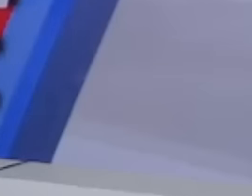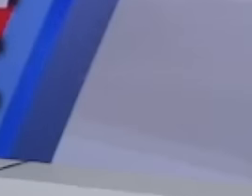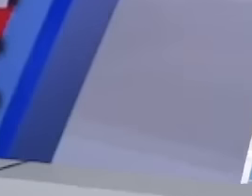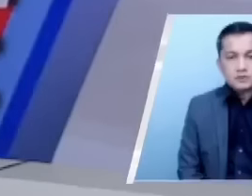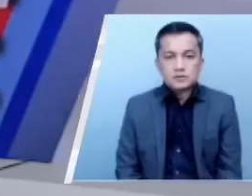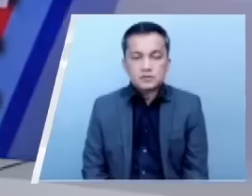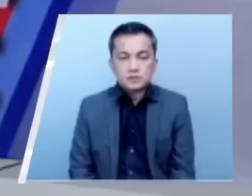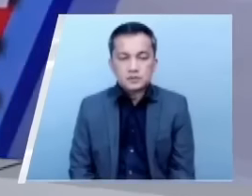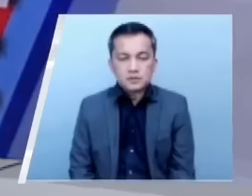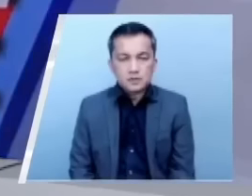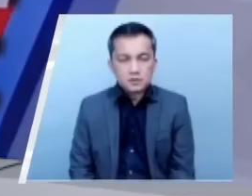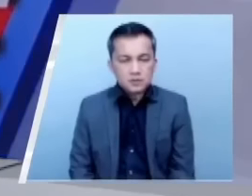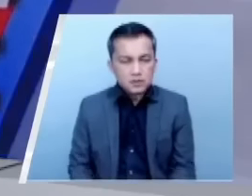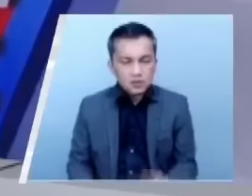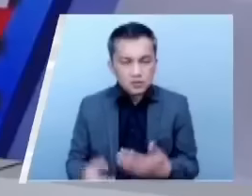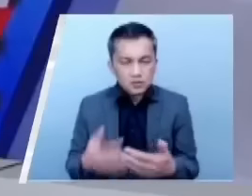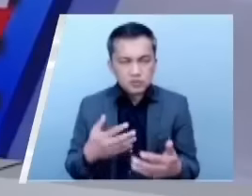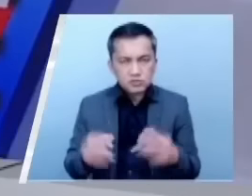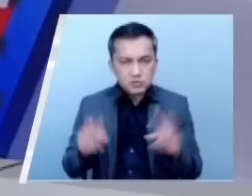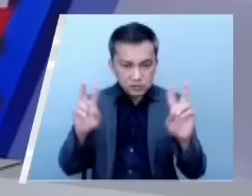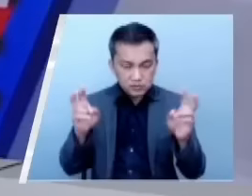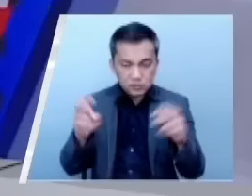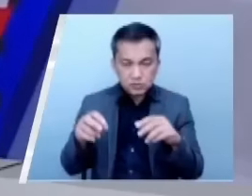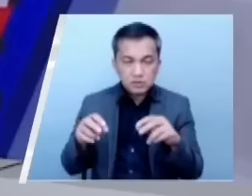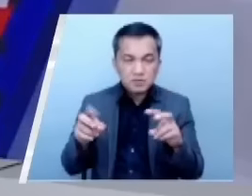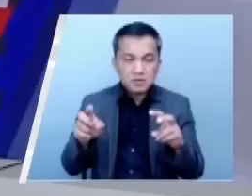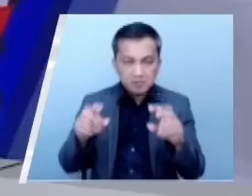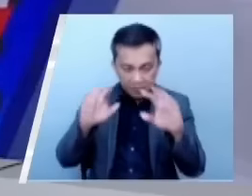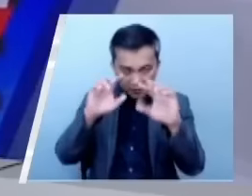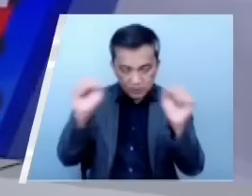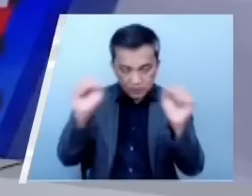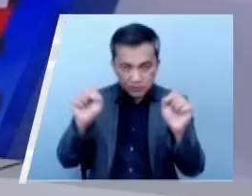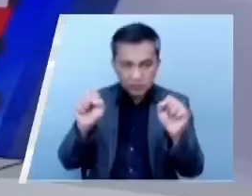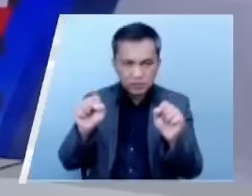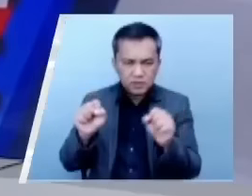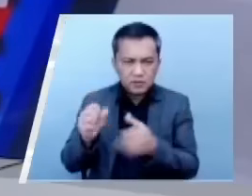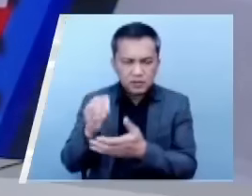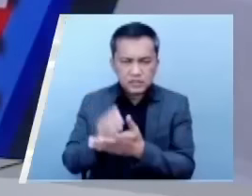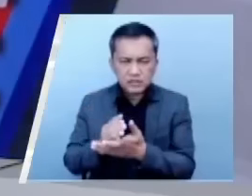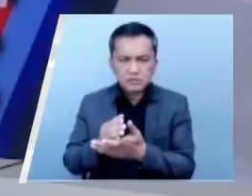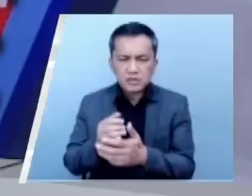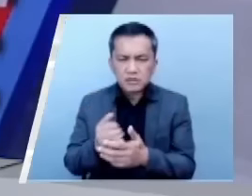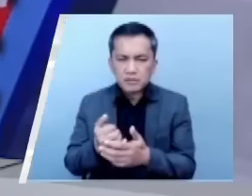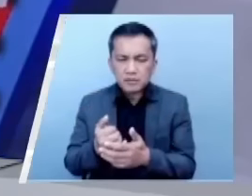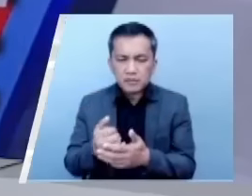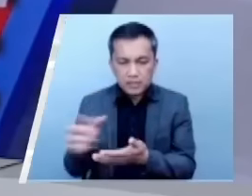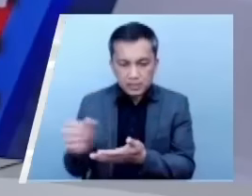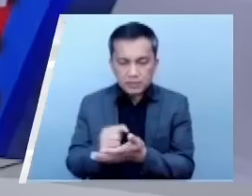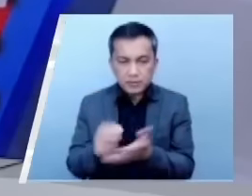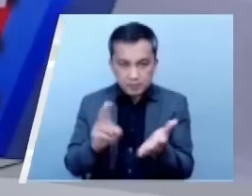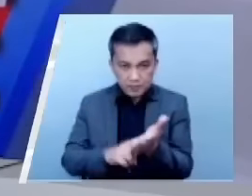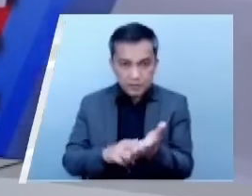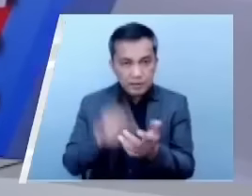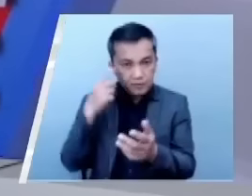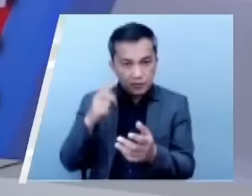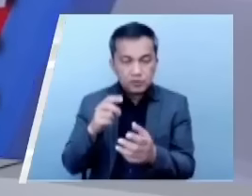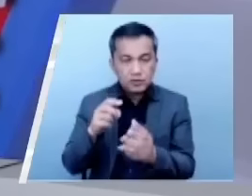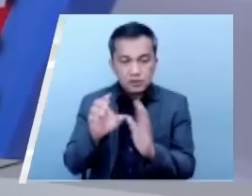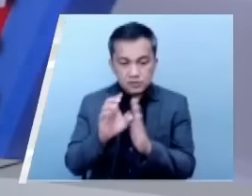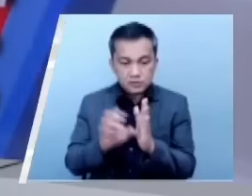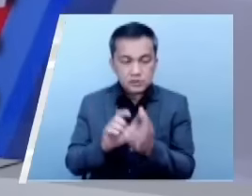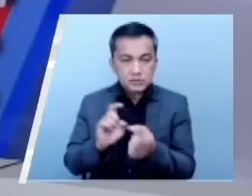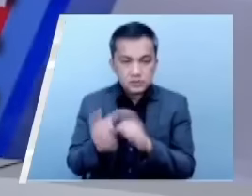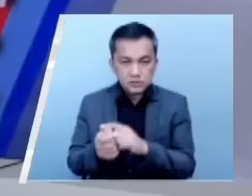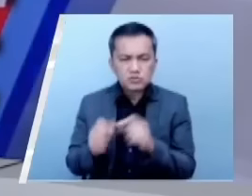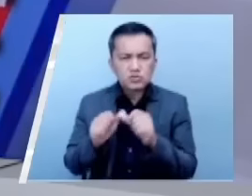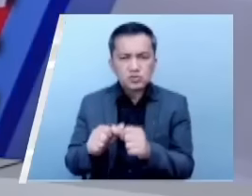Kahit patinawag na mismo ng Pangulo na mapanghati ang pangangalap ng pirma para sa Chacha, tuloy pa rin ang pagkalat ng petisyon sa ilang lugar sa